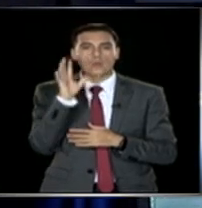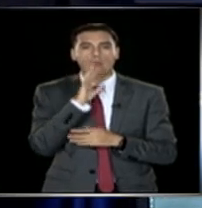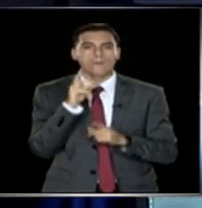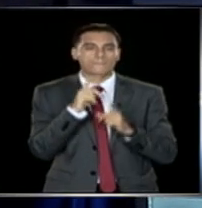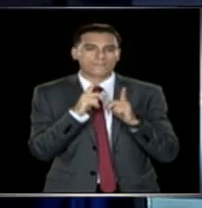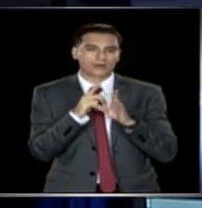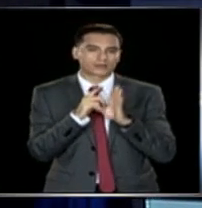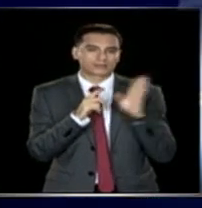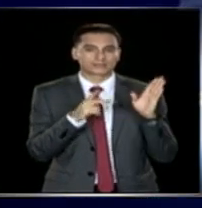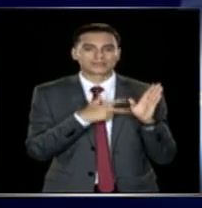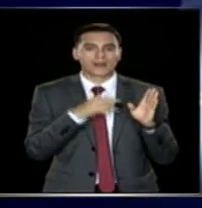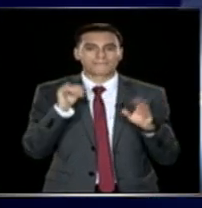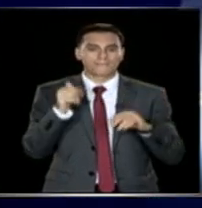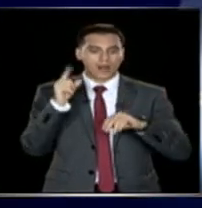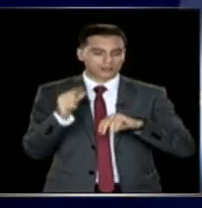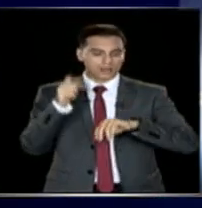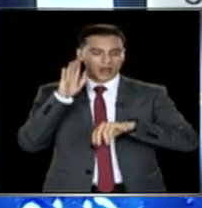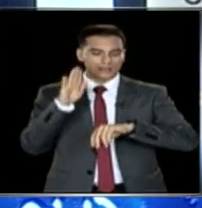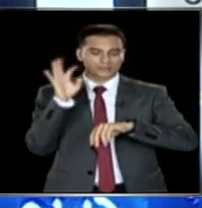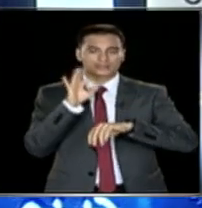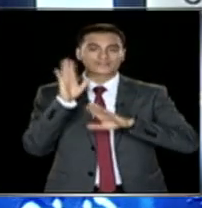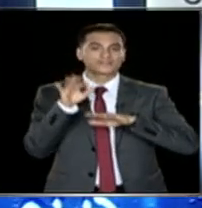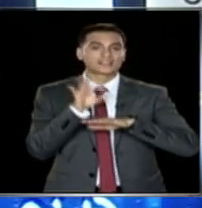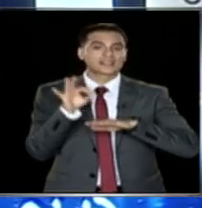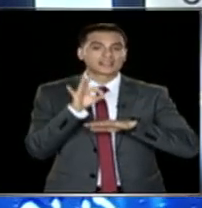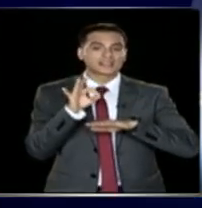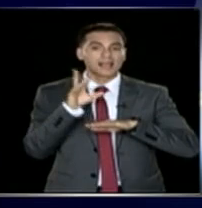ماردالز. كريم القاضي إجابتك. السويد.